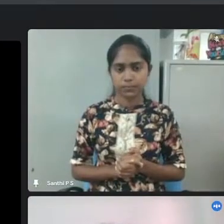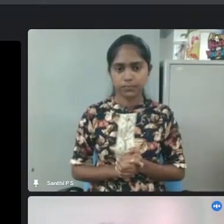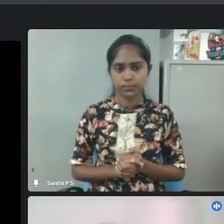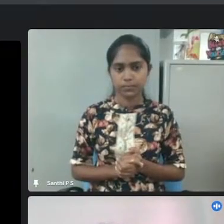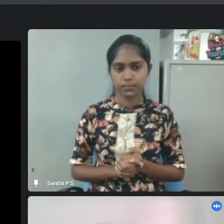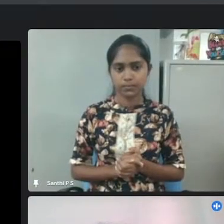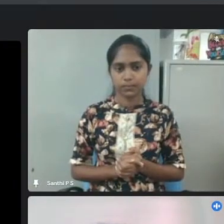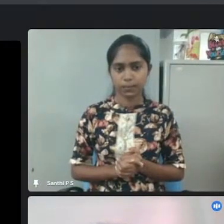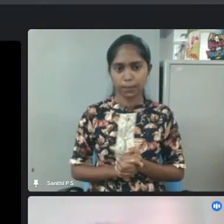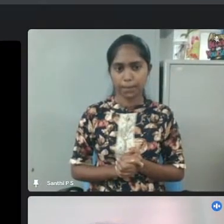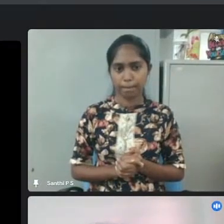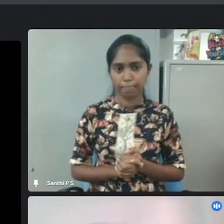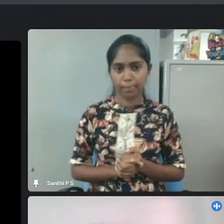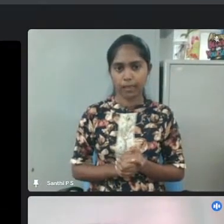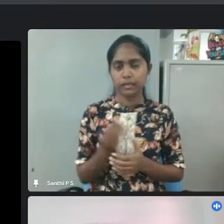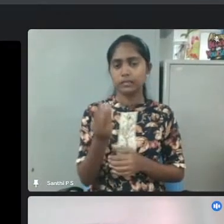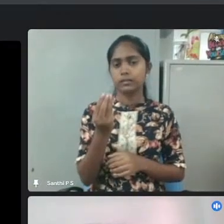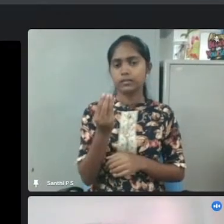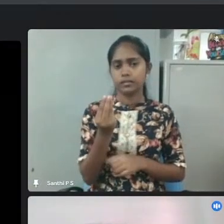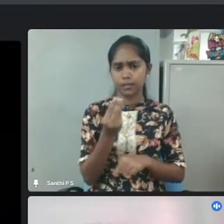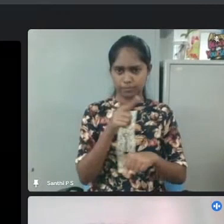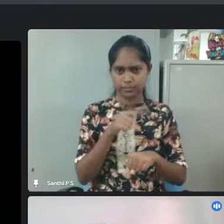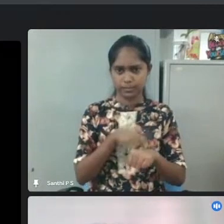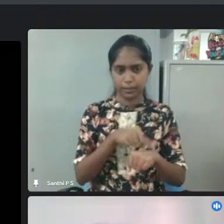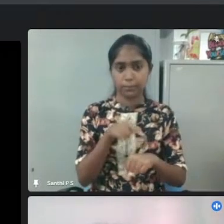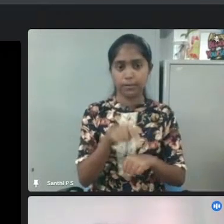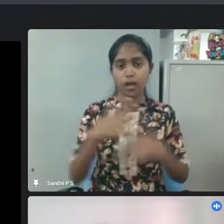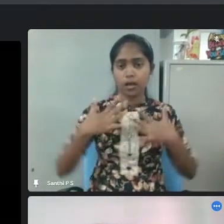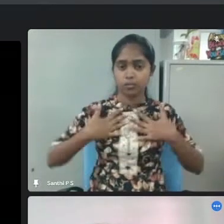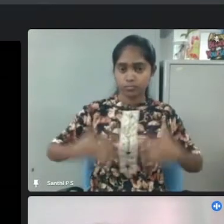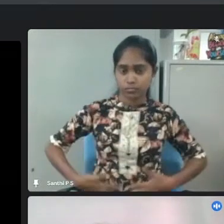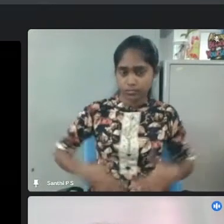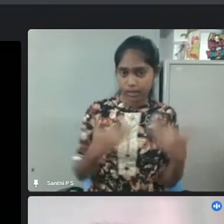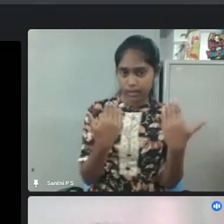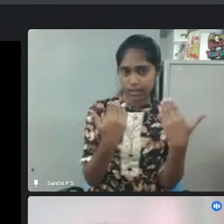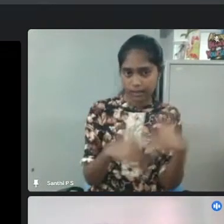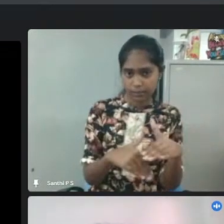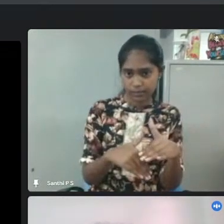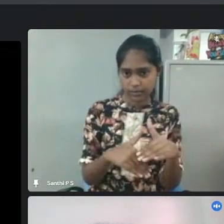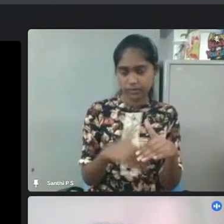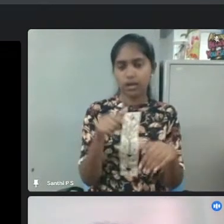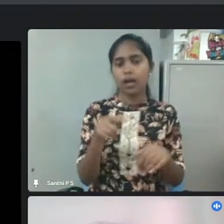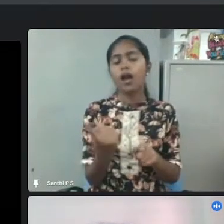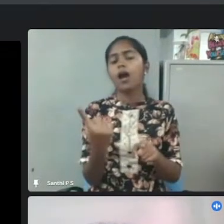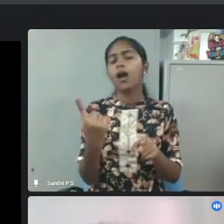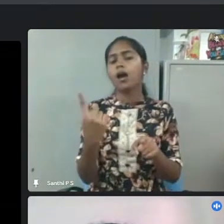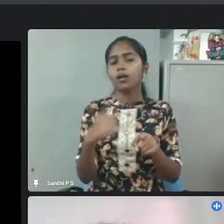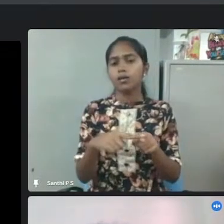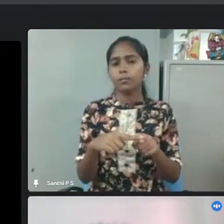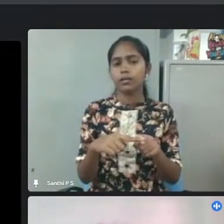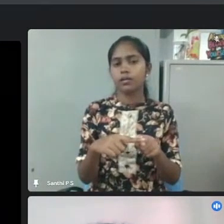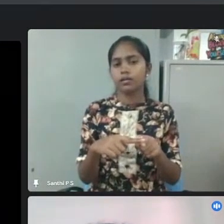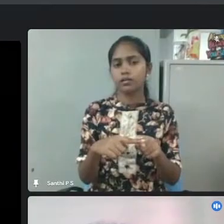കാണുന്നത്. അപ്പോൾ ഈ പലപ്പോഴും ഈ ഒരു ശാരീരിക പരിമിതി മൂലം ഉണ്ടാകുന്ന ഒരു